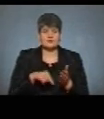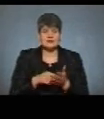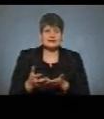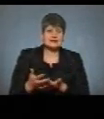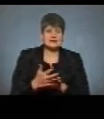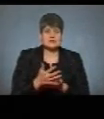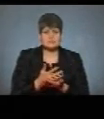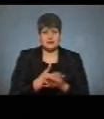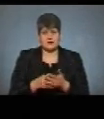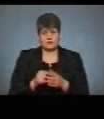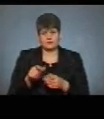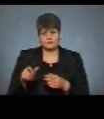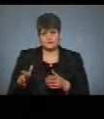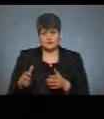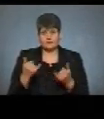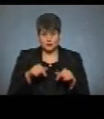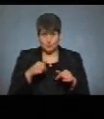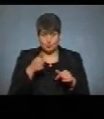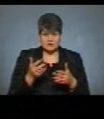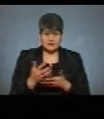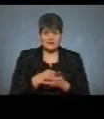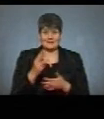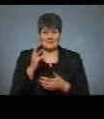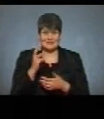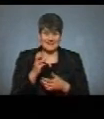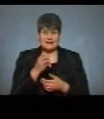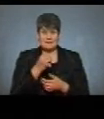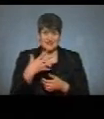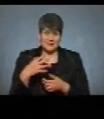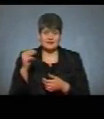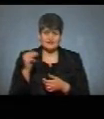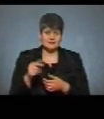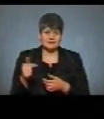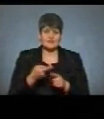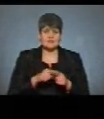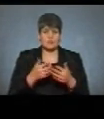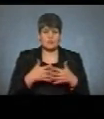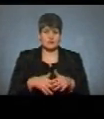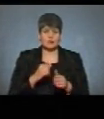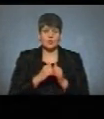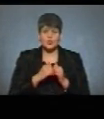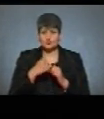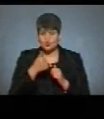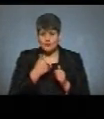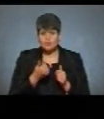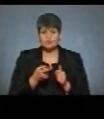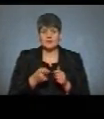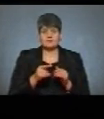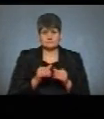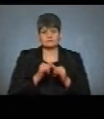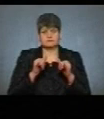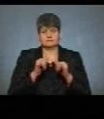збираємо серед громадян. Цього року ми зібрали 315 тисяч гривень на це обладнання. Щороку, ми, на щастя, вдається нам